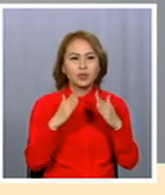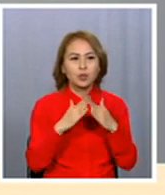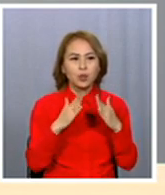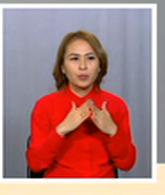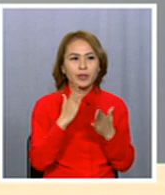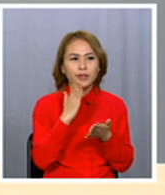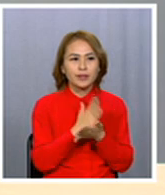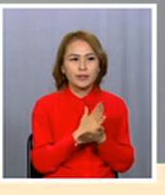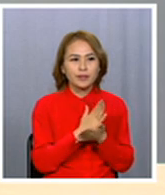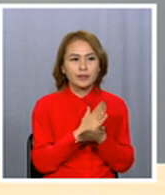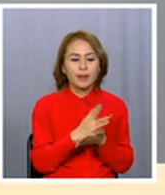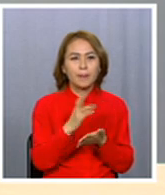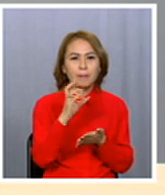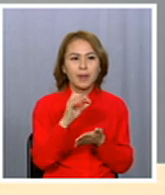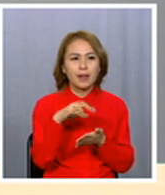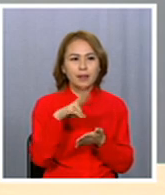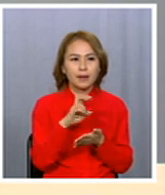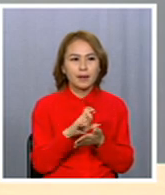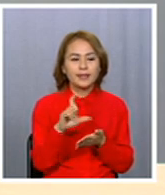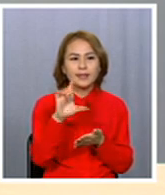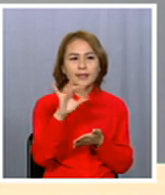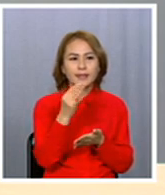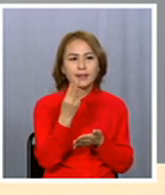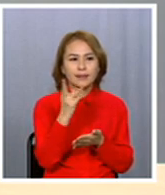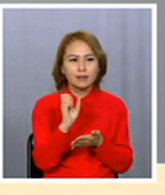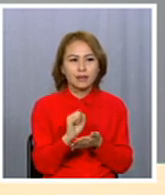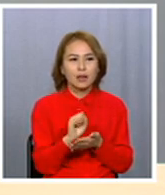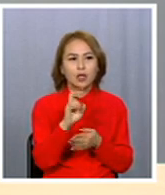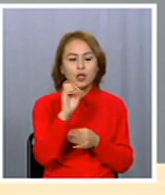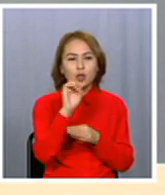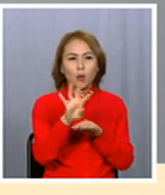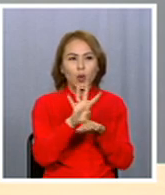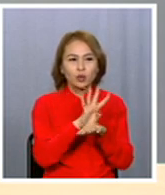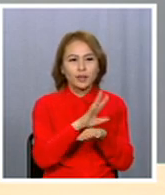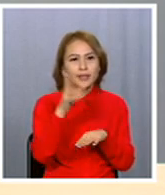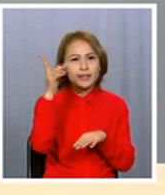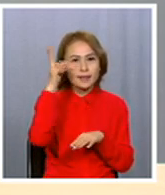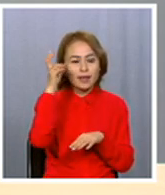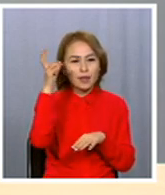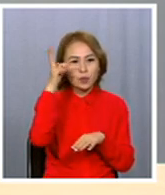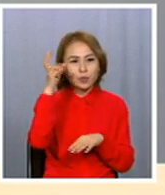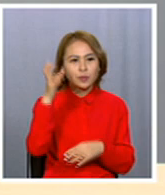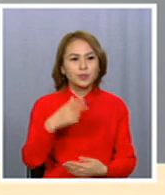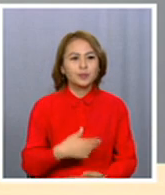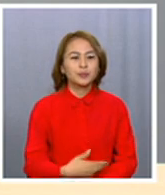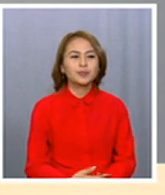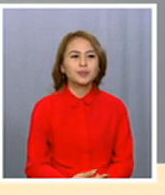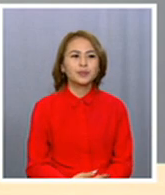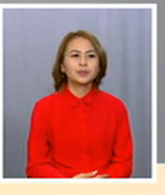поселили белку, синицу, ежика, зайку.